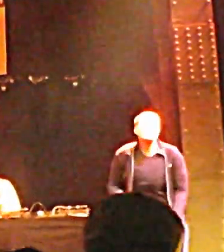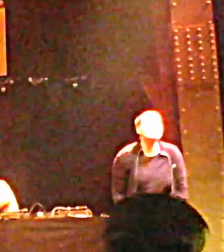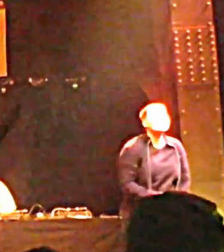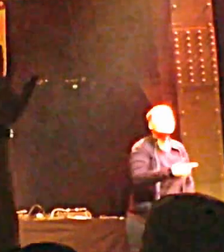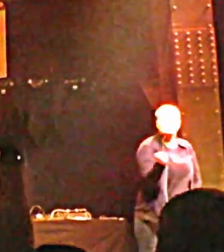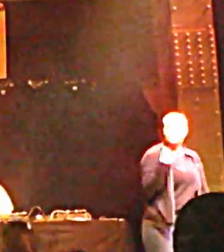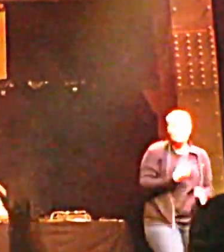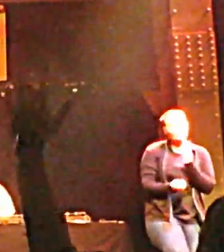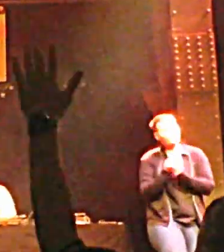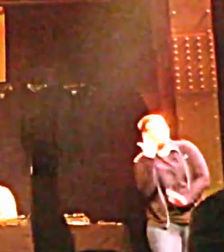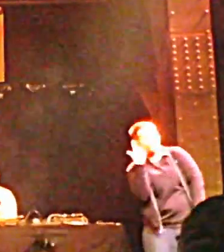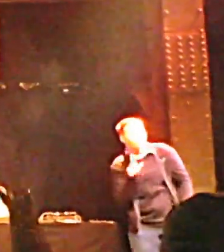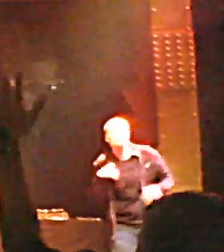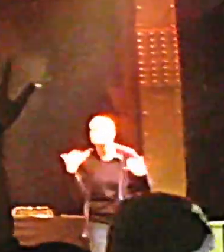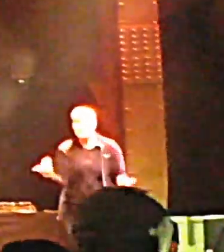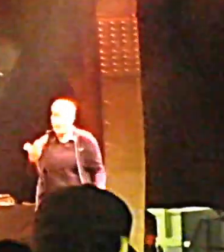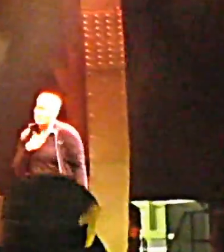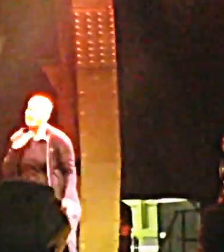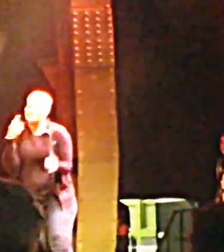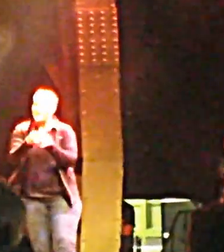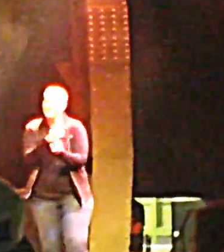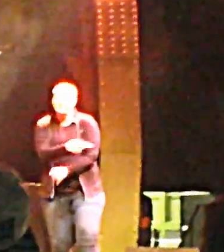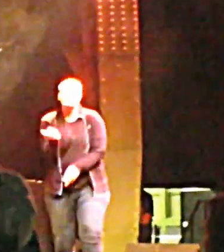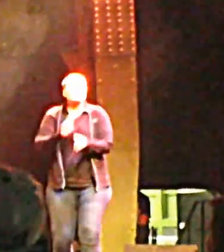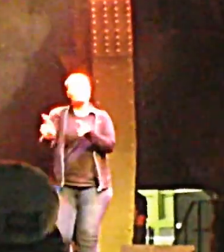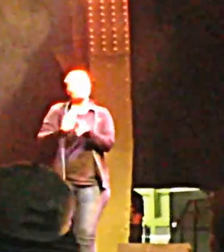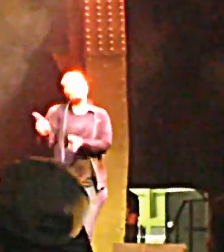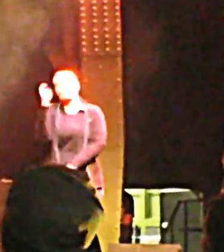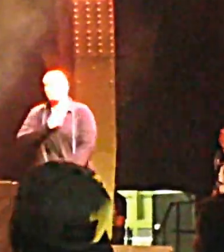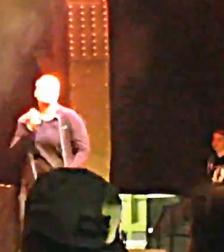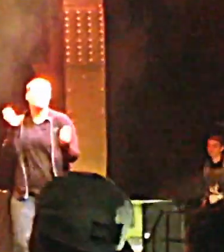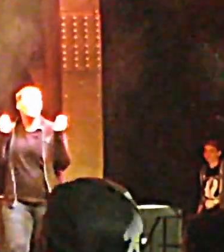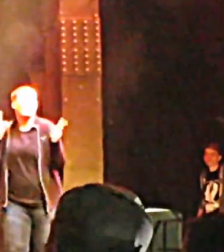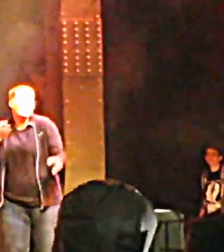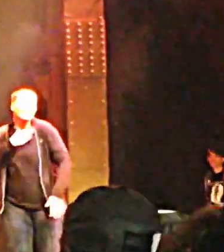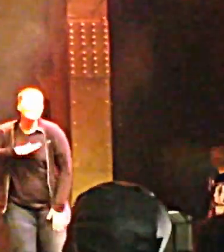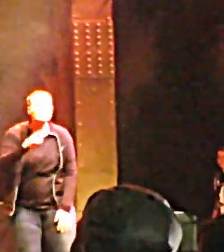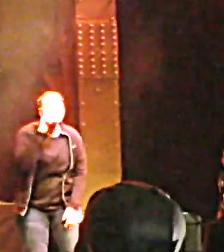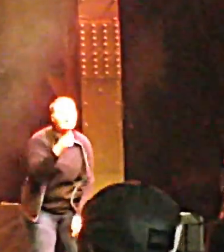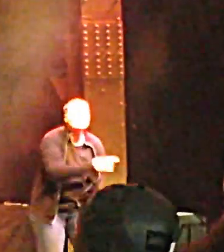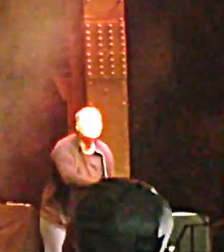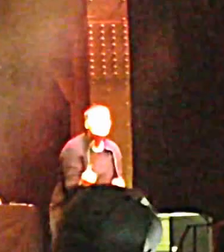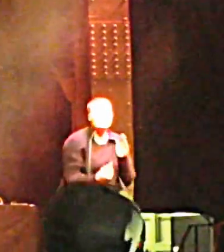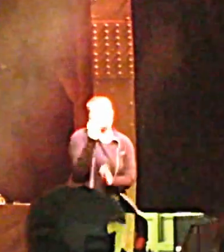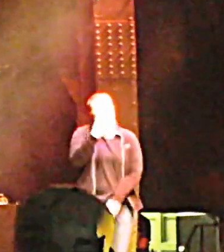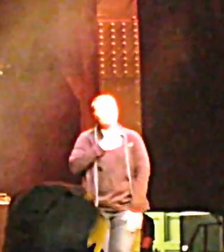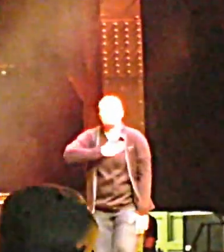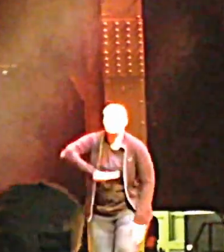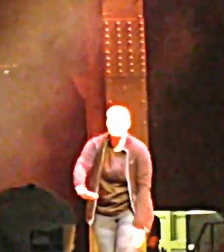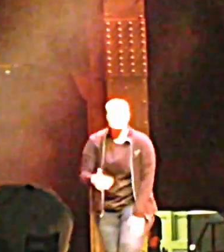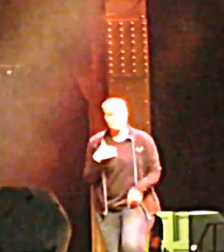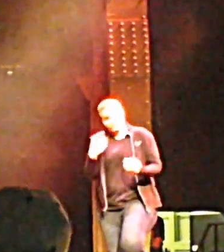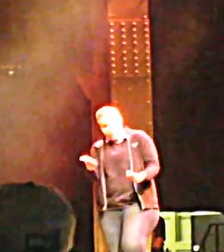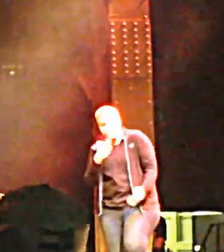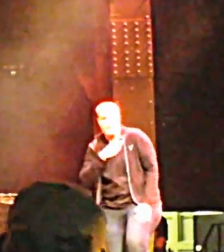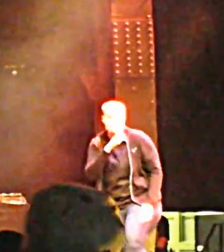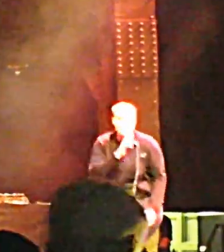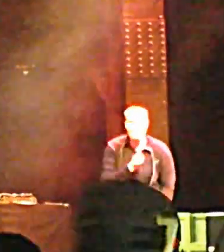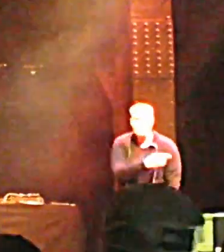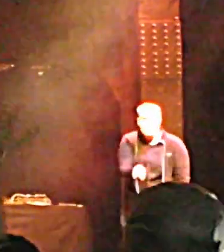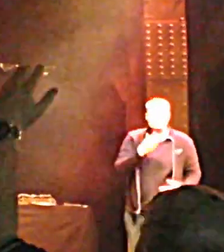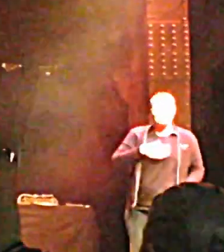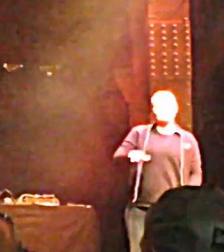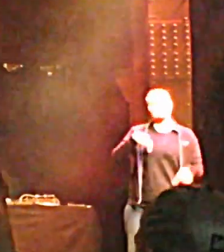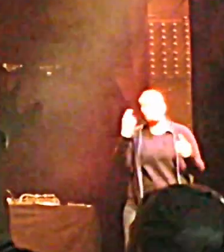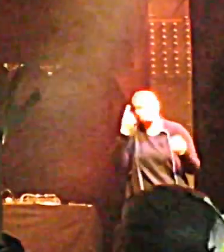Bist du verprüft, das ist das, was ich wollte, korrigier mich. Aber ist das nicht das, was du wolltest? Dann solltest du diesen Style wirklich genießen. Wörter,